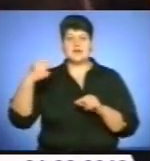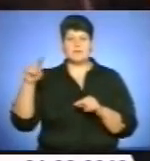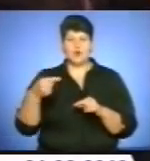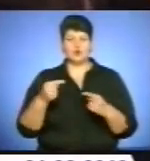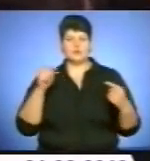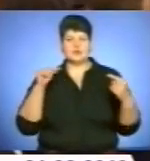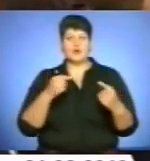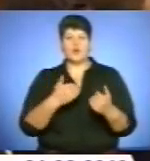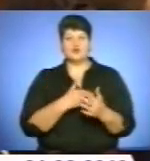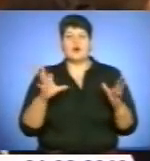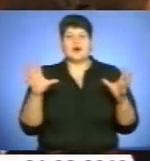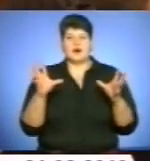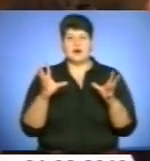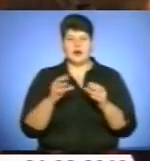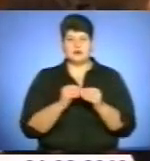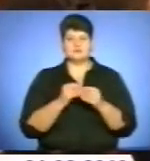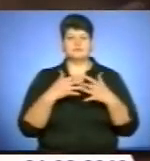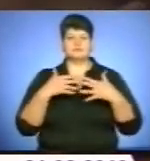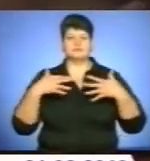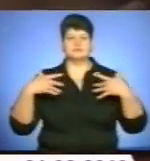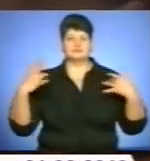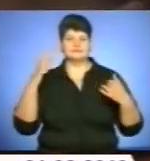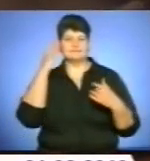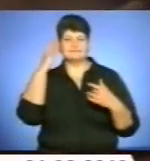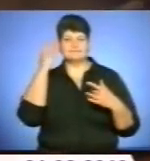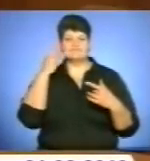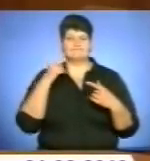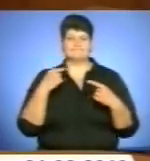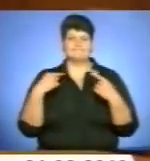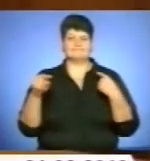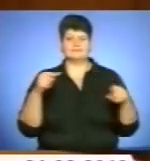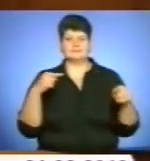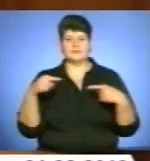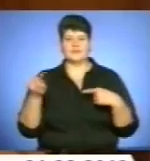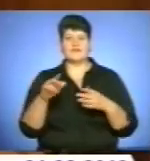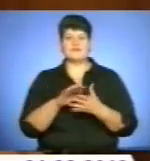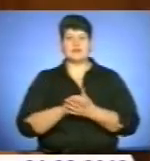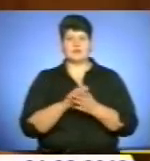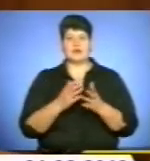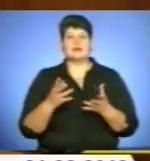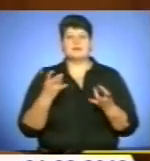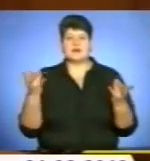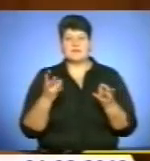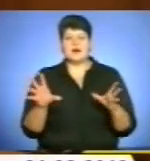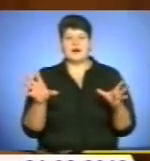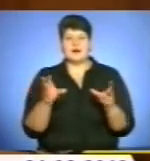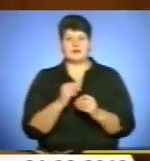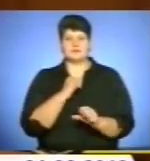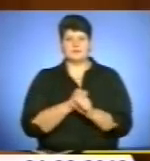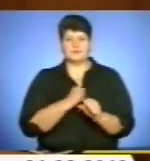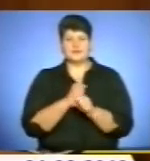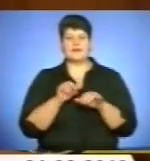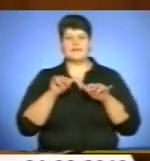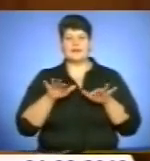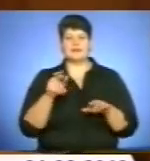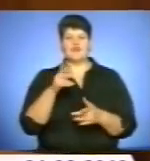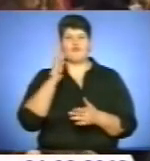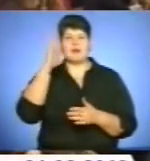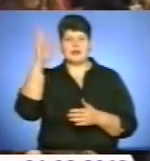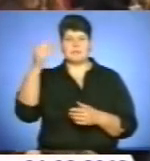хочуть разом, попри будь-які ідеологічні розбіжності у таборі. Нам разом треба діяти. Діяти, йти вперед і